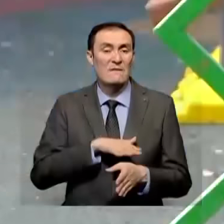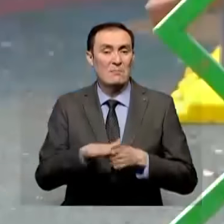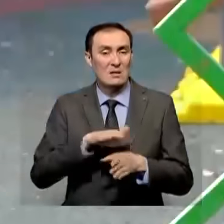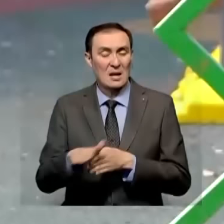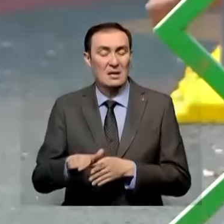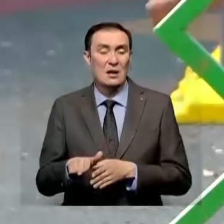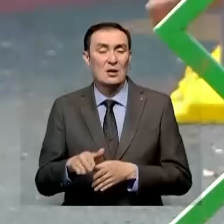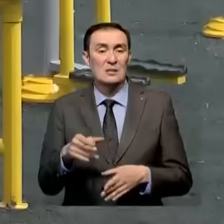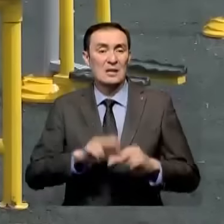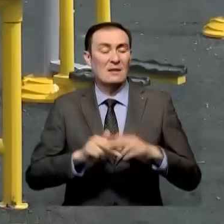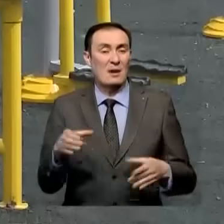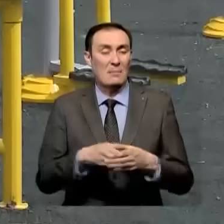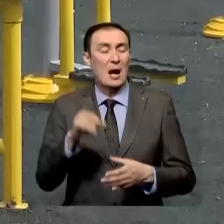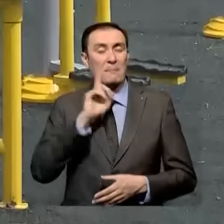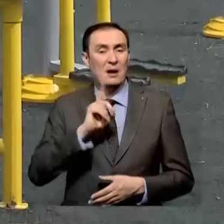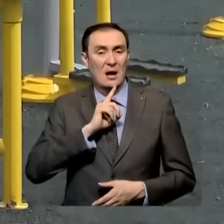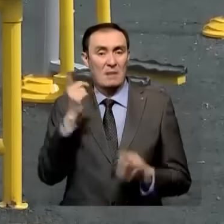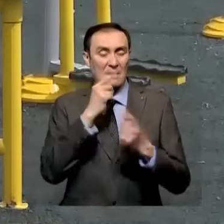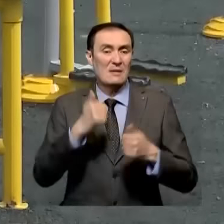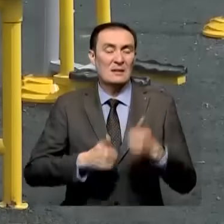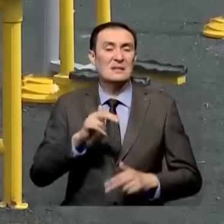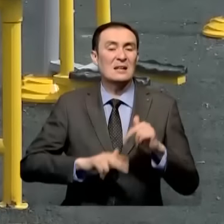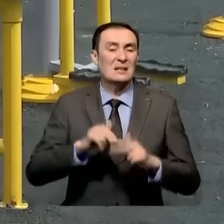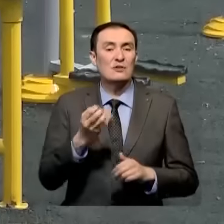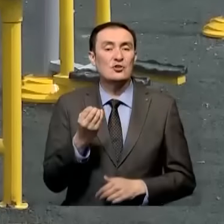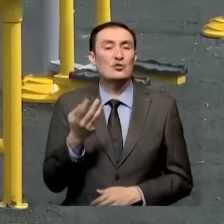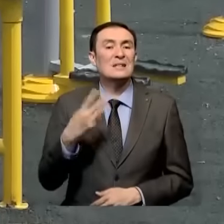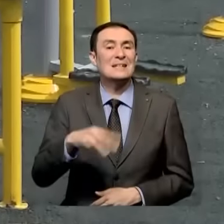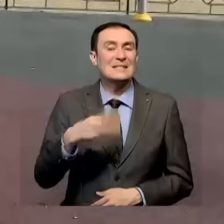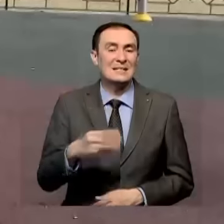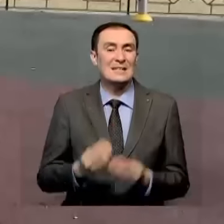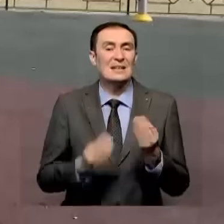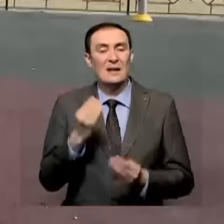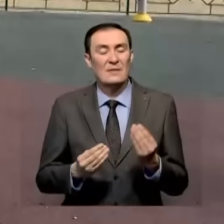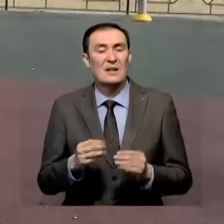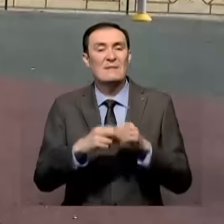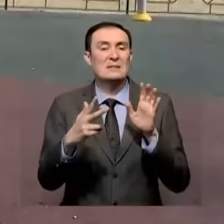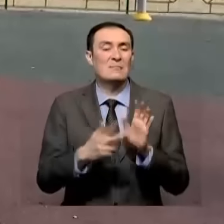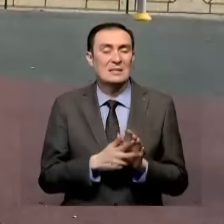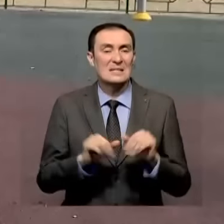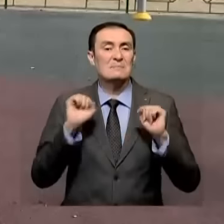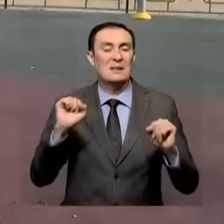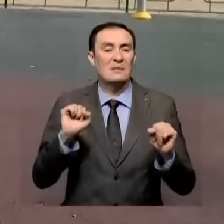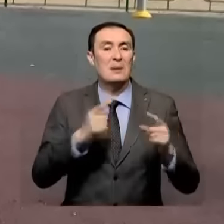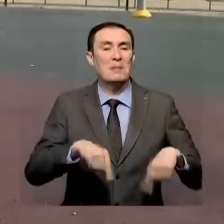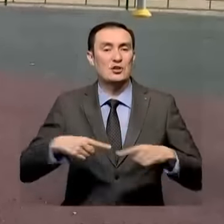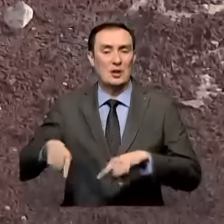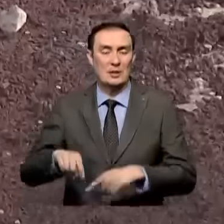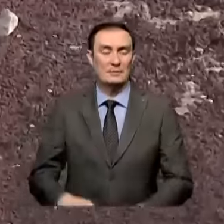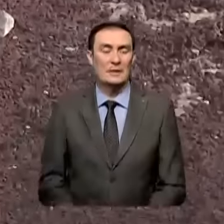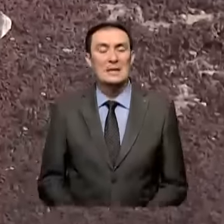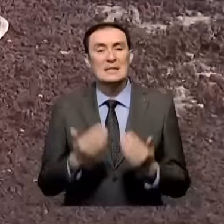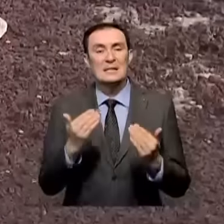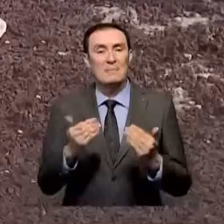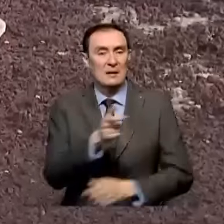договорные обязательства. А пока объявлен тендер на строительство еще 30 игровых и 18 спортивных площадок.